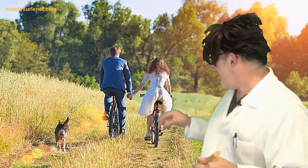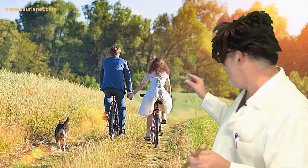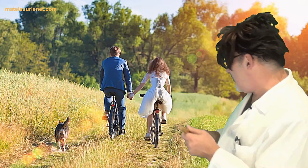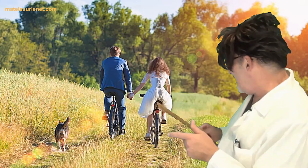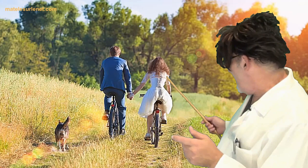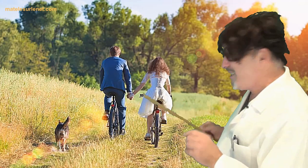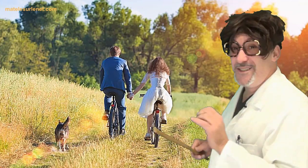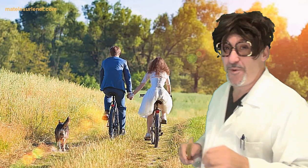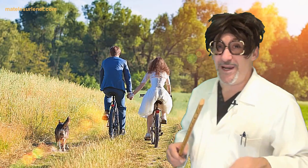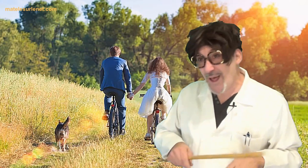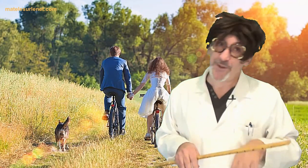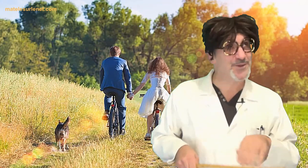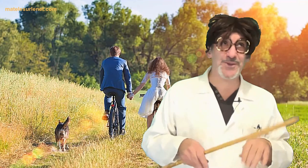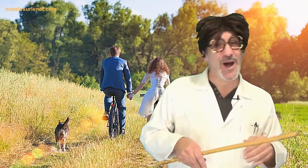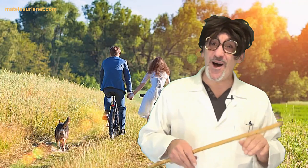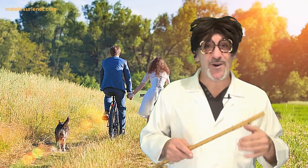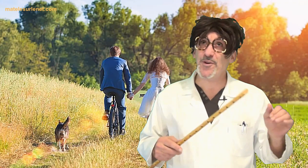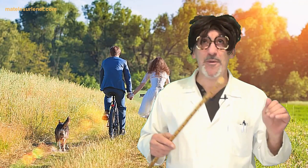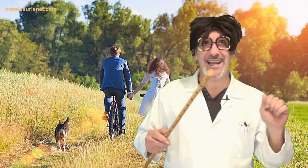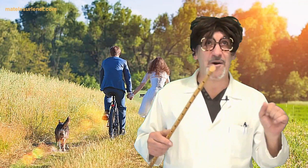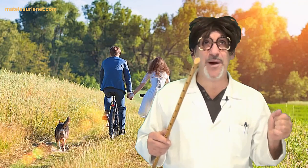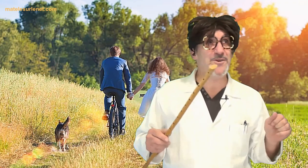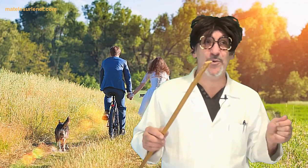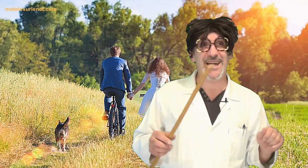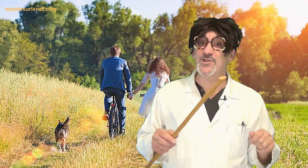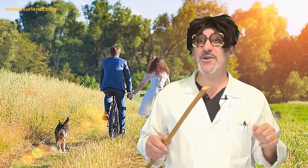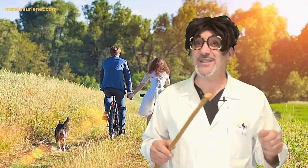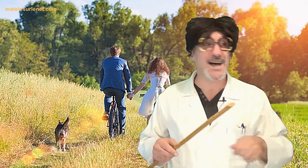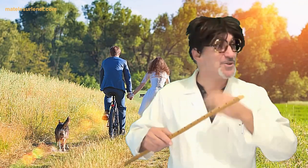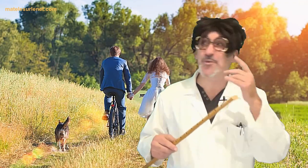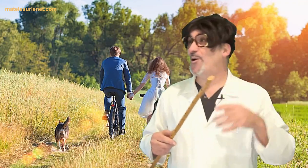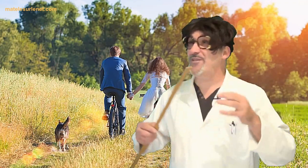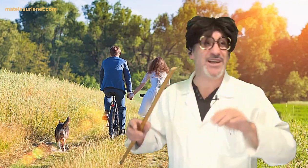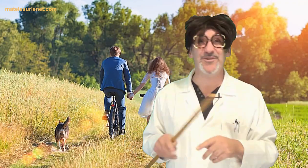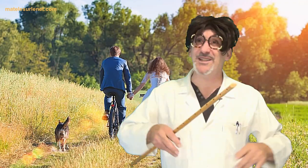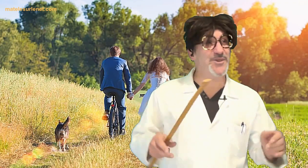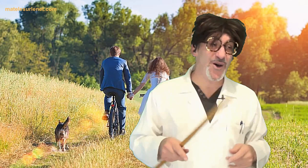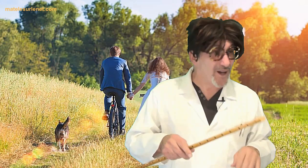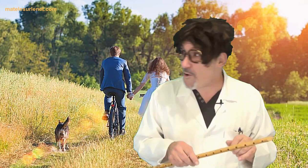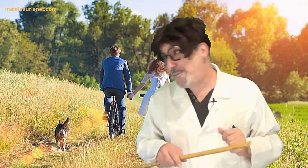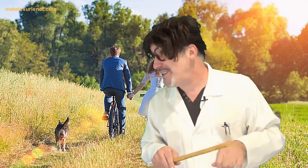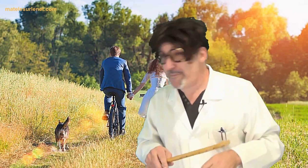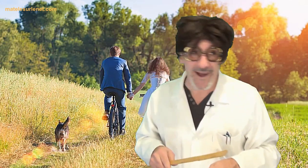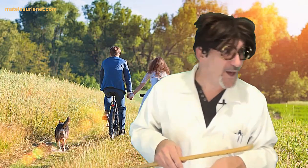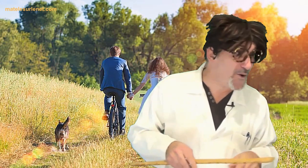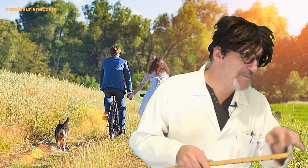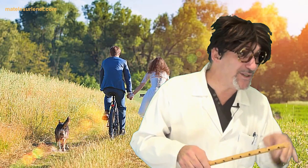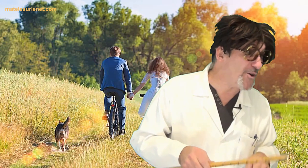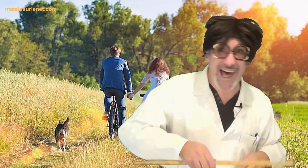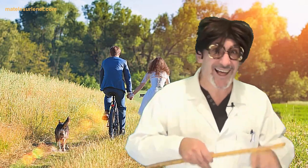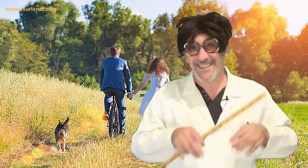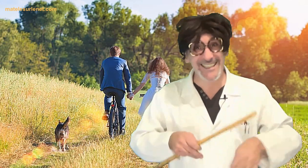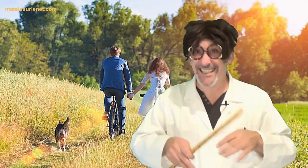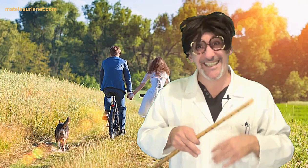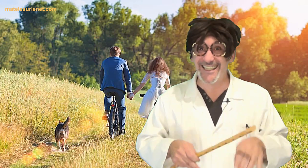hommes ». Et le petit chien qui se promène « Oh, on se promène à la campagne le week-end, j'adore ça, je peux renifler toutes les odeurs, oh un petit lapin, oh un